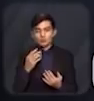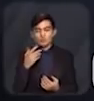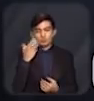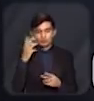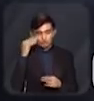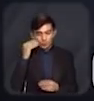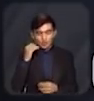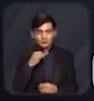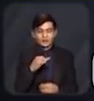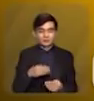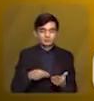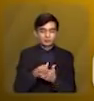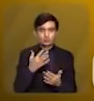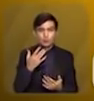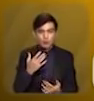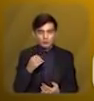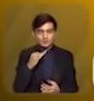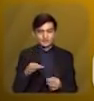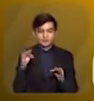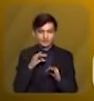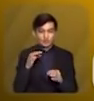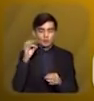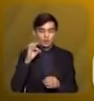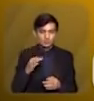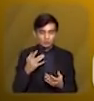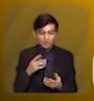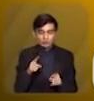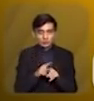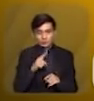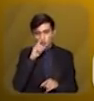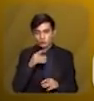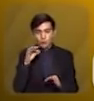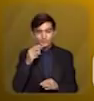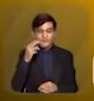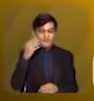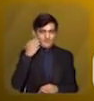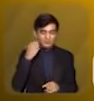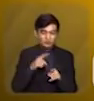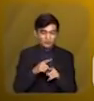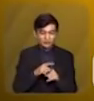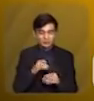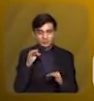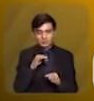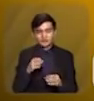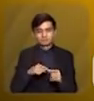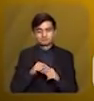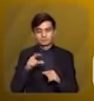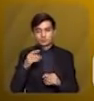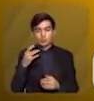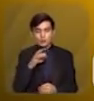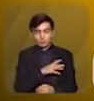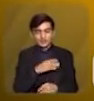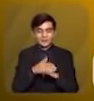сыйақы мөлшерлемесінің түрі, сыйақы мөлшерлемесінің сенімді, жылдық, тиімді, салыстырмалы түрдегі пайыздық көлемі, несені